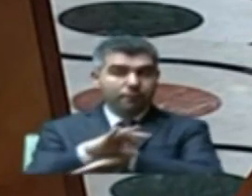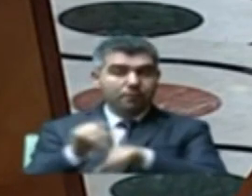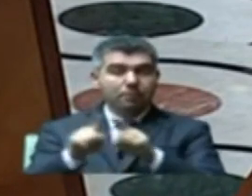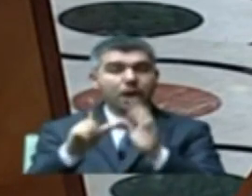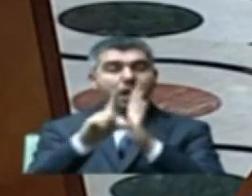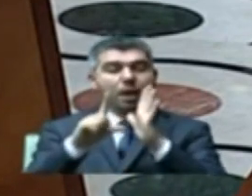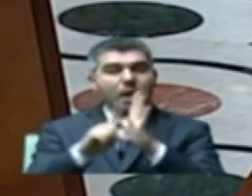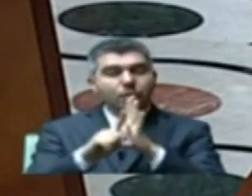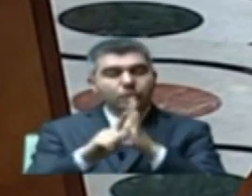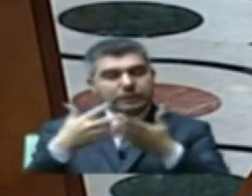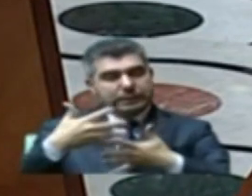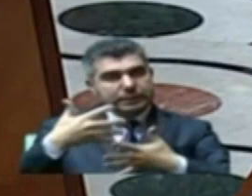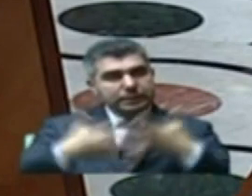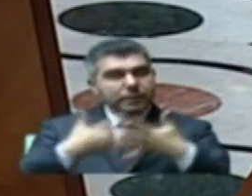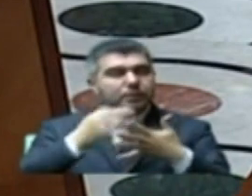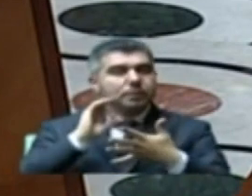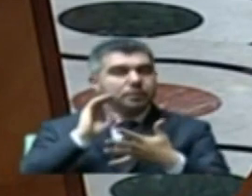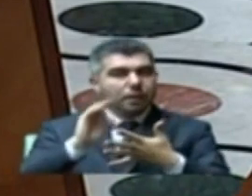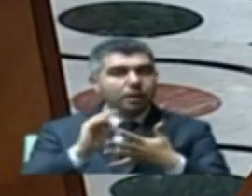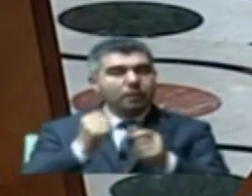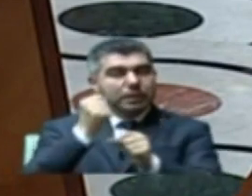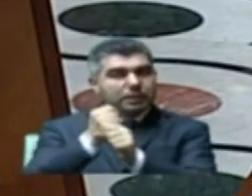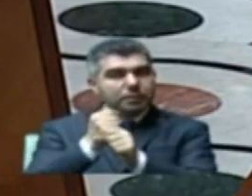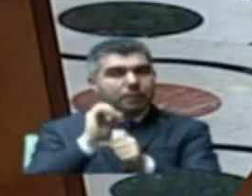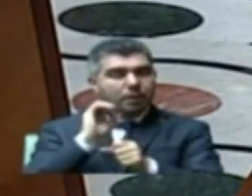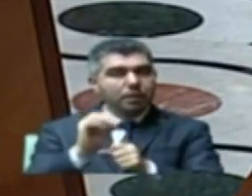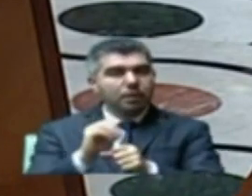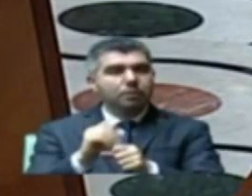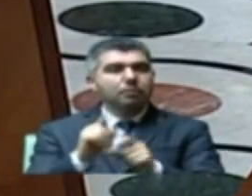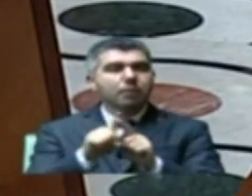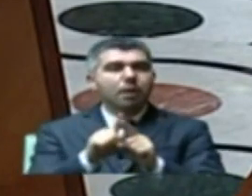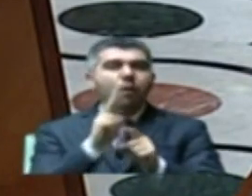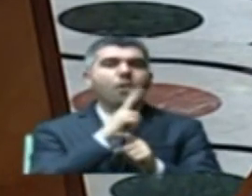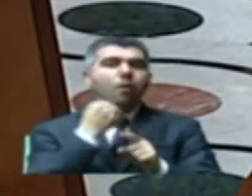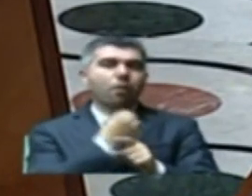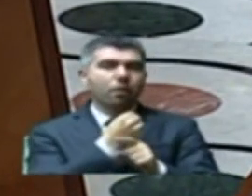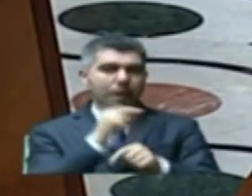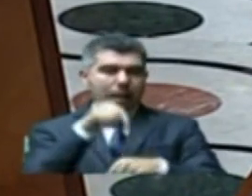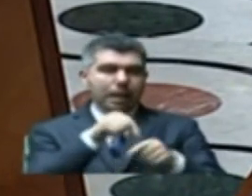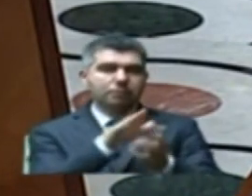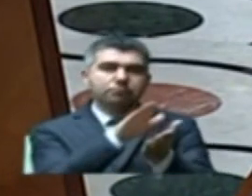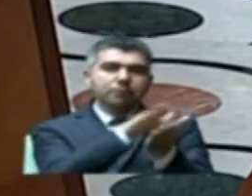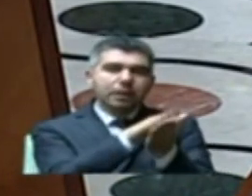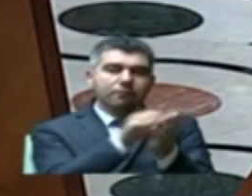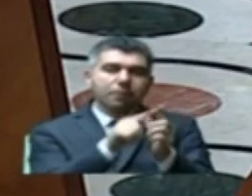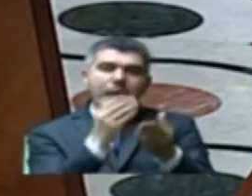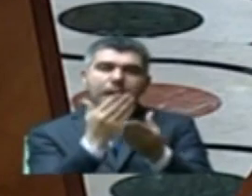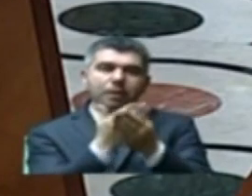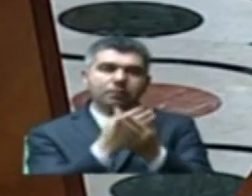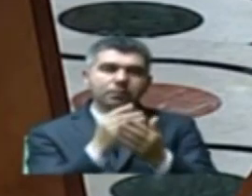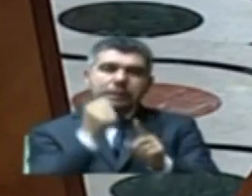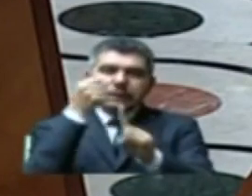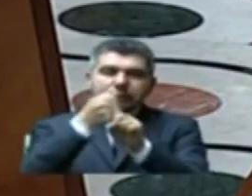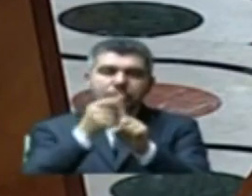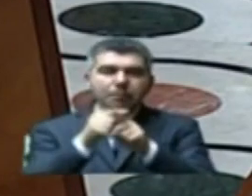نقول مسودة مشروع القانون ديال العامل الاجتماعي اللي كاين عند الأمانة العامة رحنا الآن كنشتغلوا عليه باش يخرج في أقرب